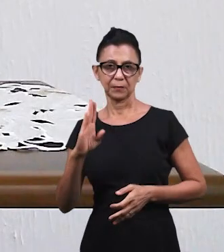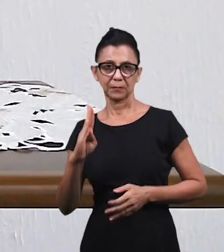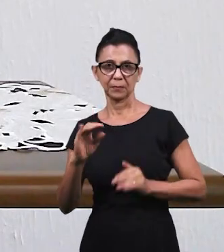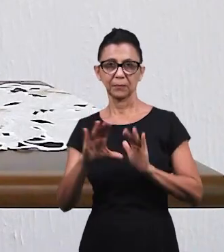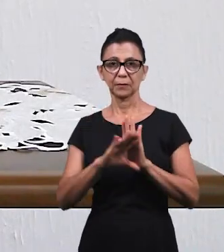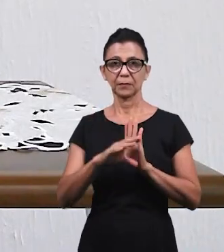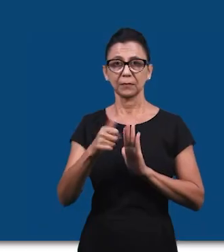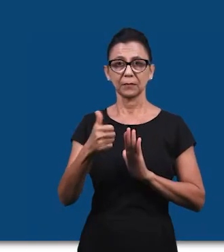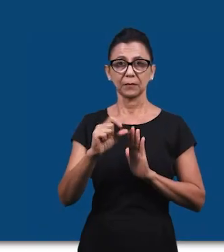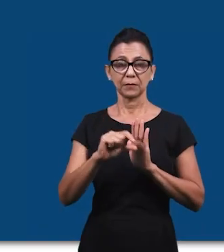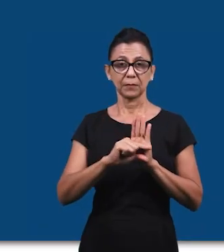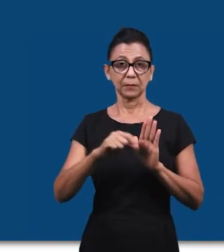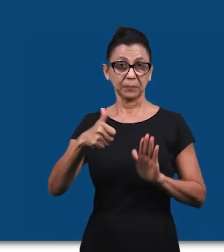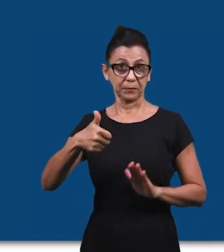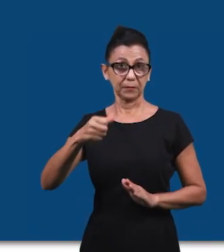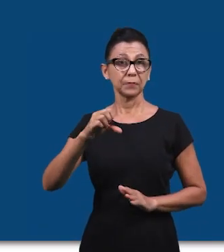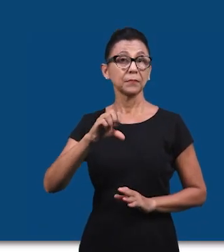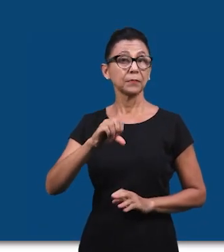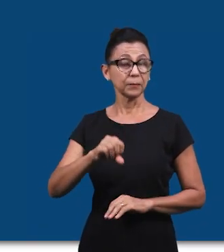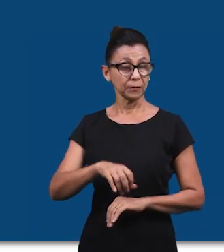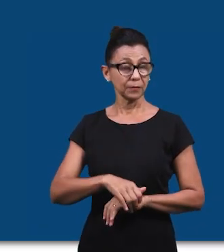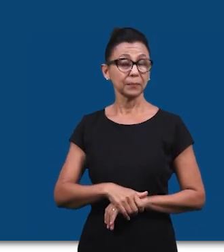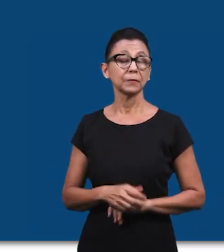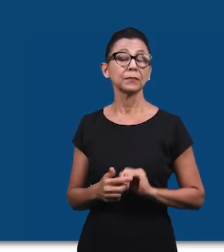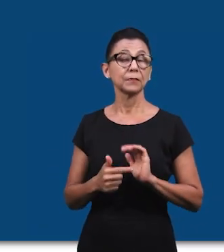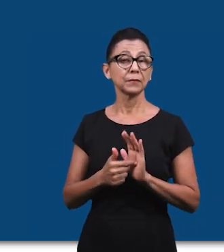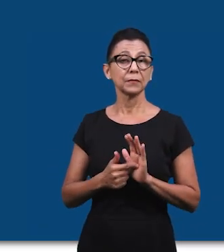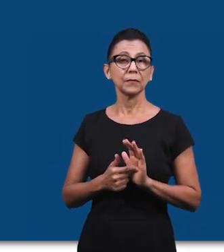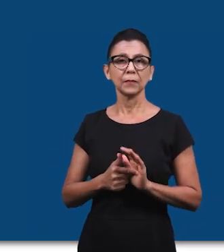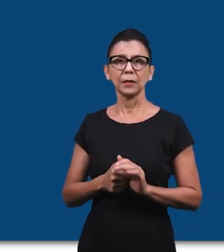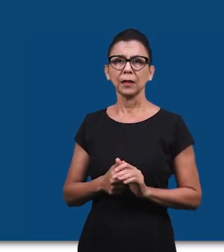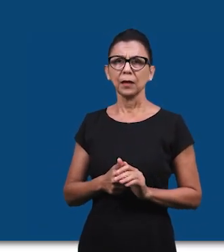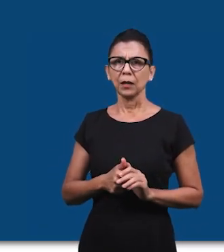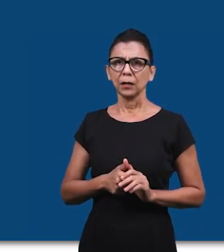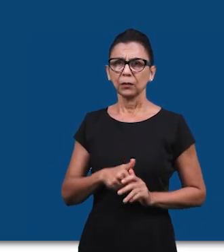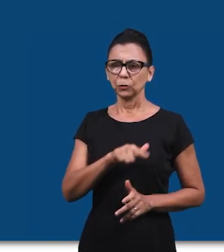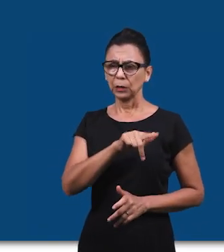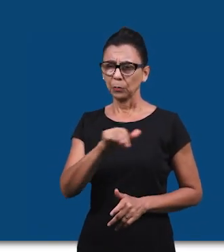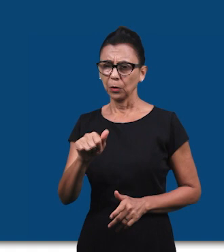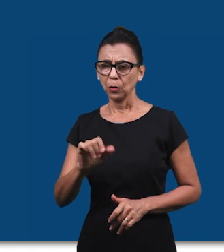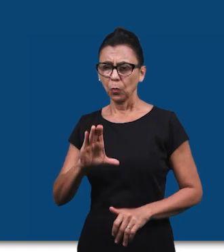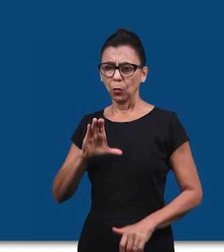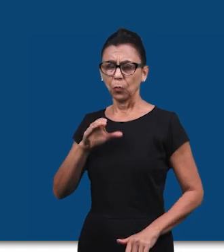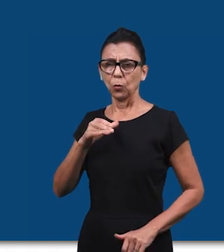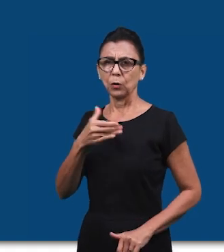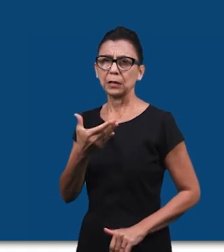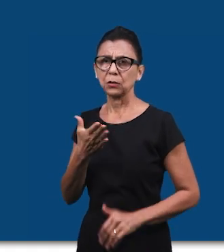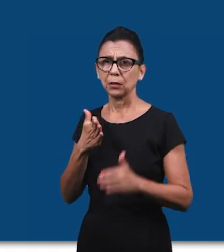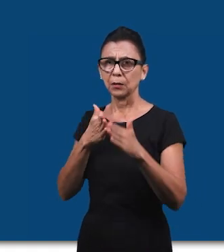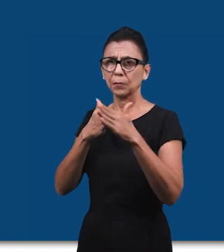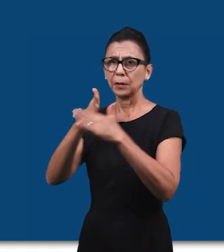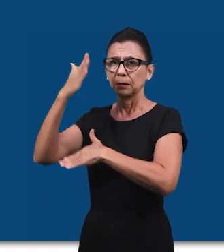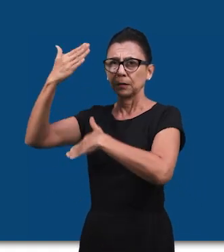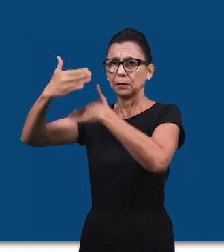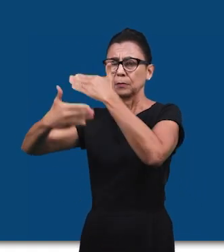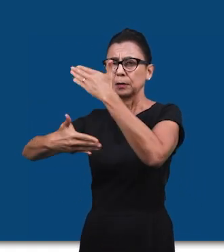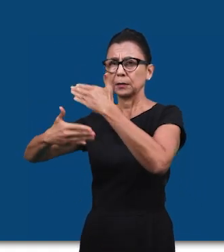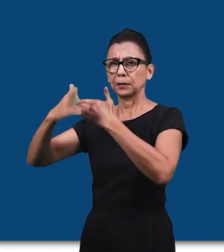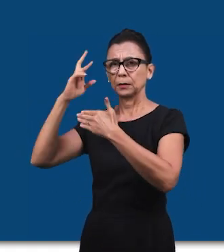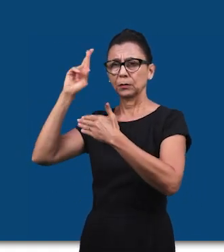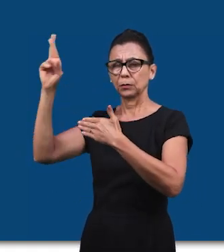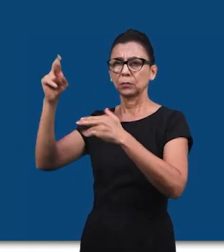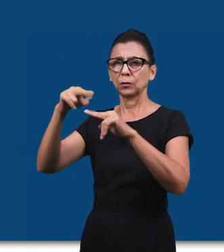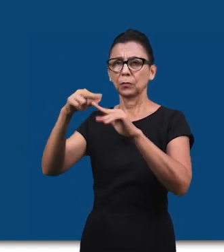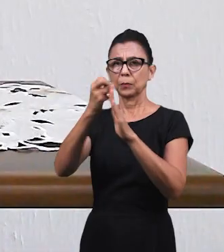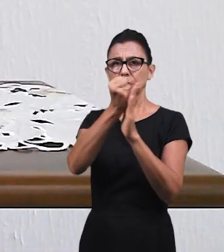чтобы Он проговорил к вам. Потому что в Евреям написано 10:19. Иметь дерзновение входить во святилище